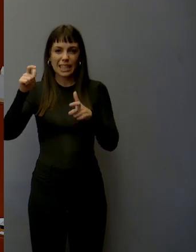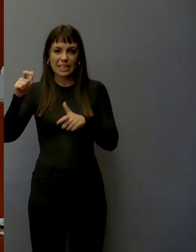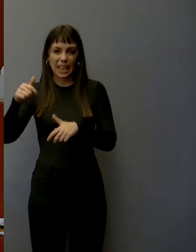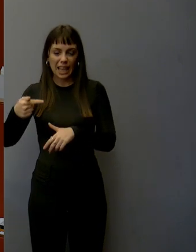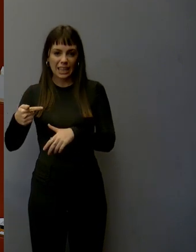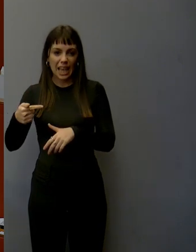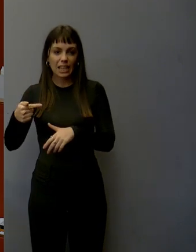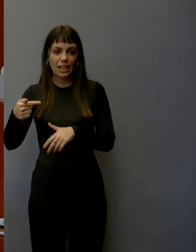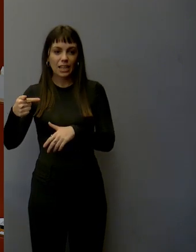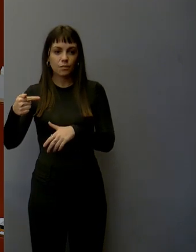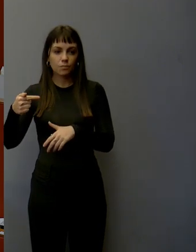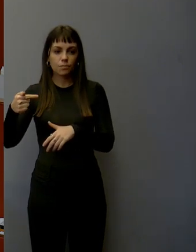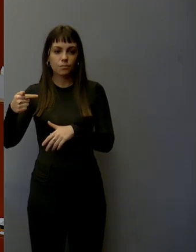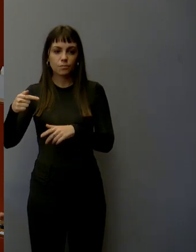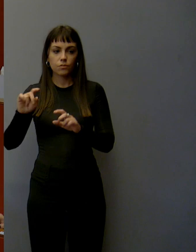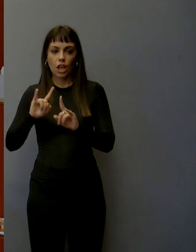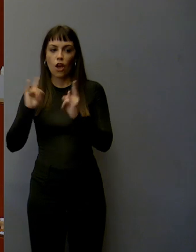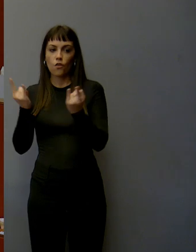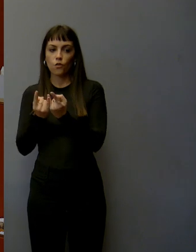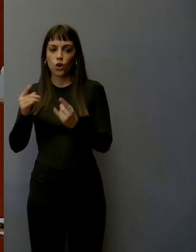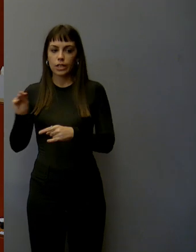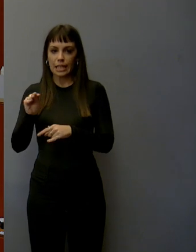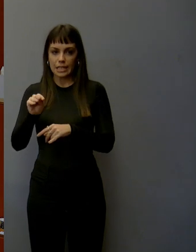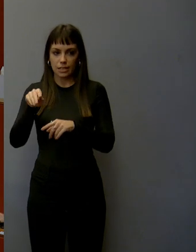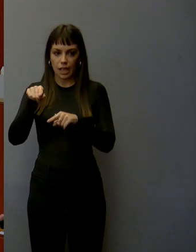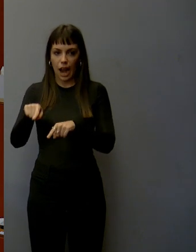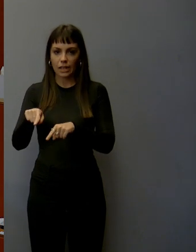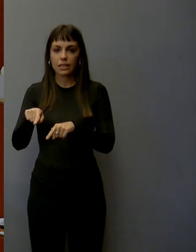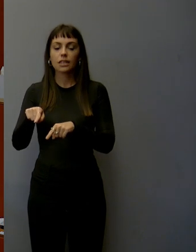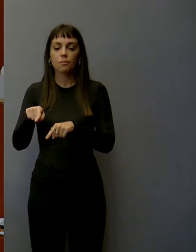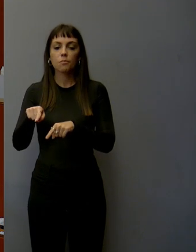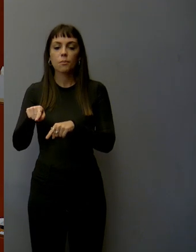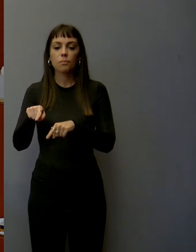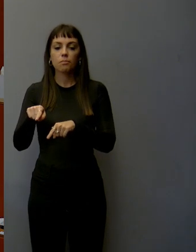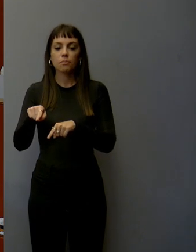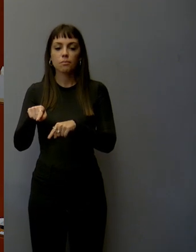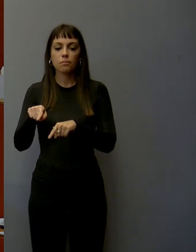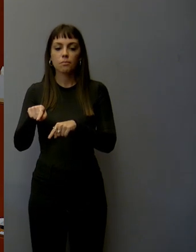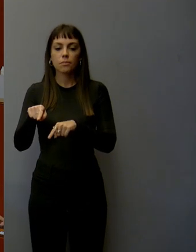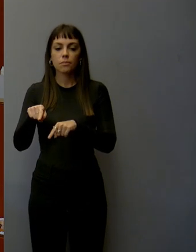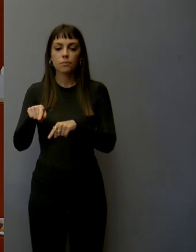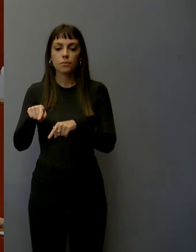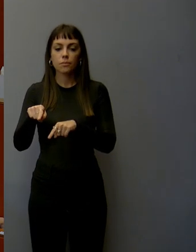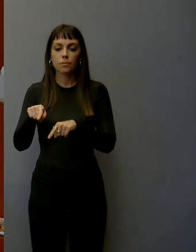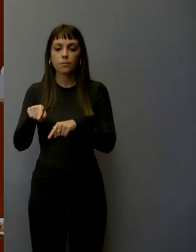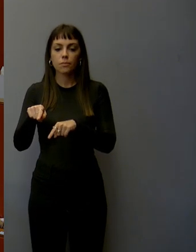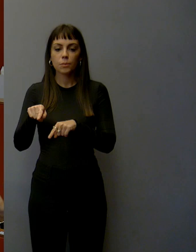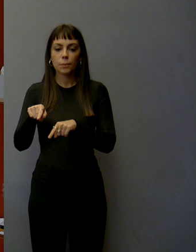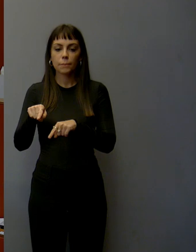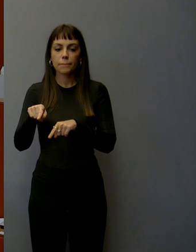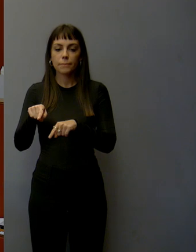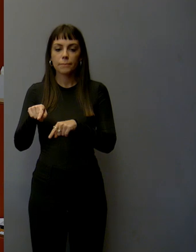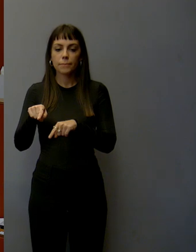e impegno Sindaco la Giunta ma lo facciamo come Liguria al centro Scusatemi che dico sempre io ma ovviamente intendo Liguria al centro